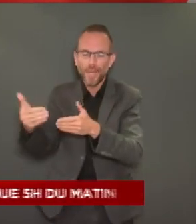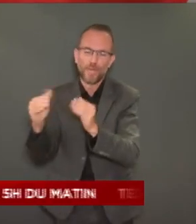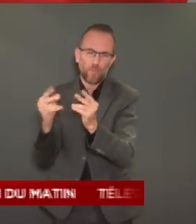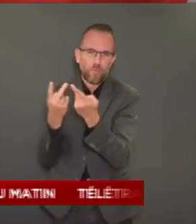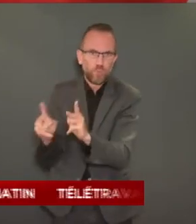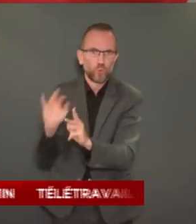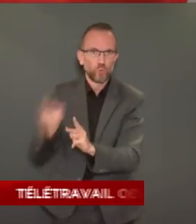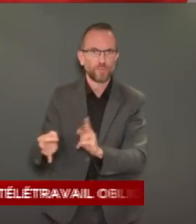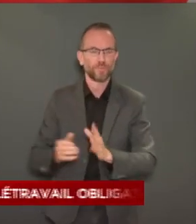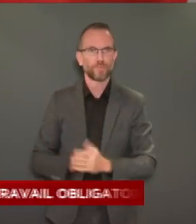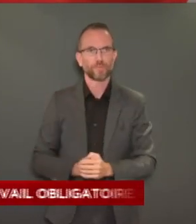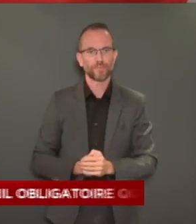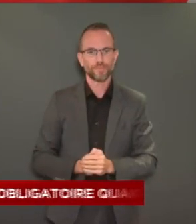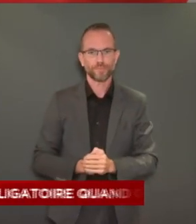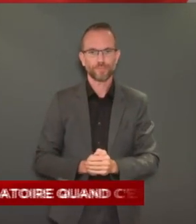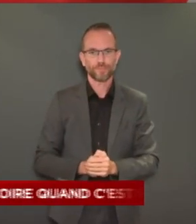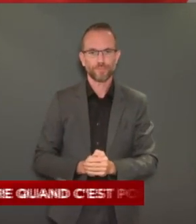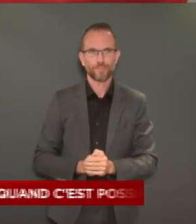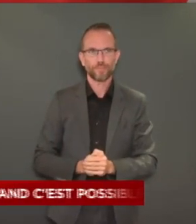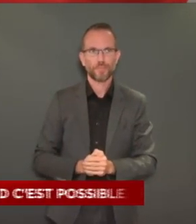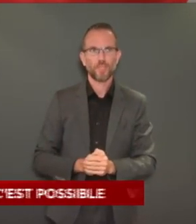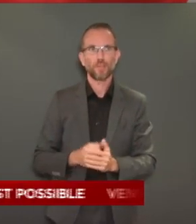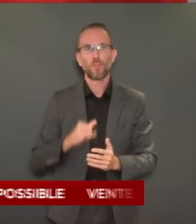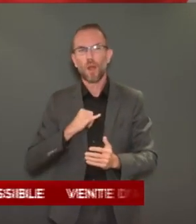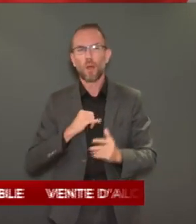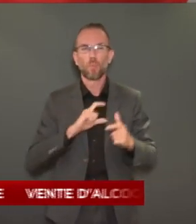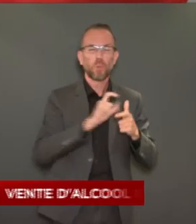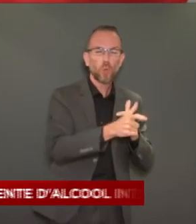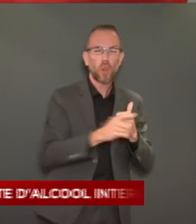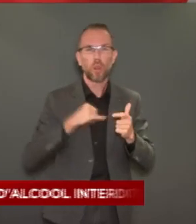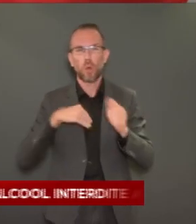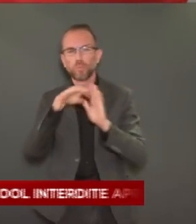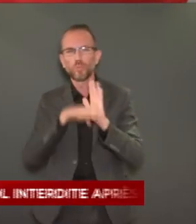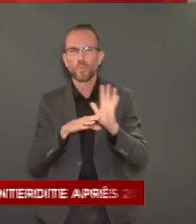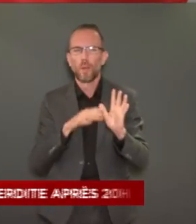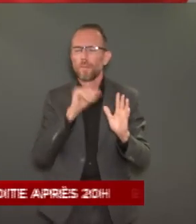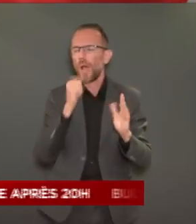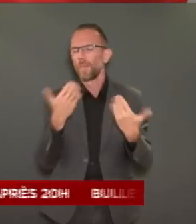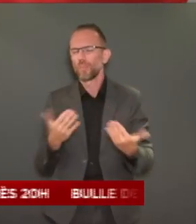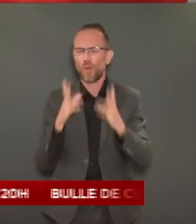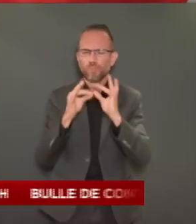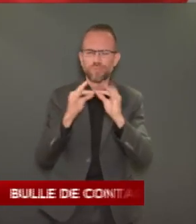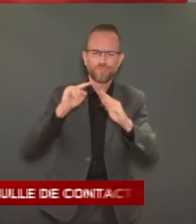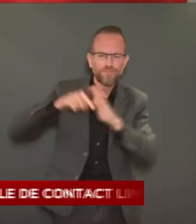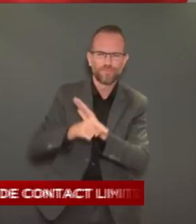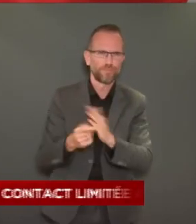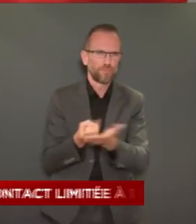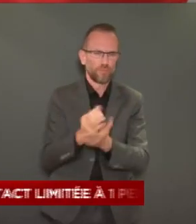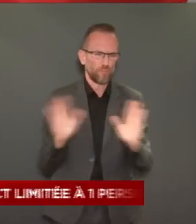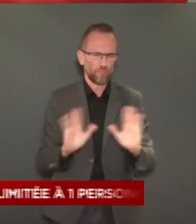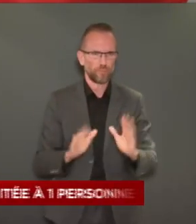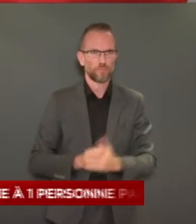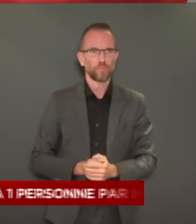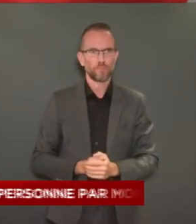a des mesures plus précises, mais je ne vais rien dire maintenant. Je reviens sur la problématique